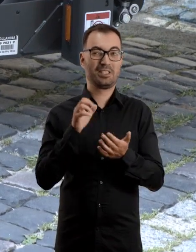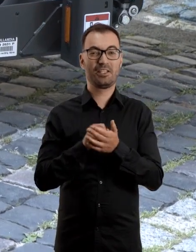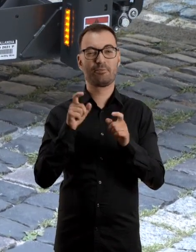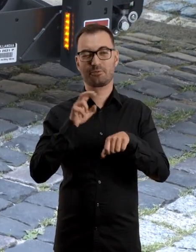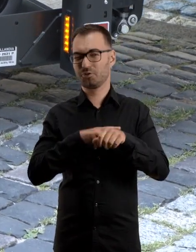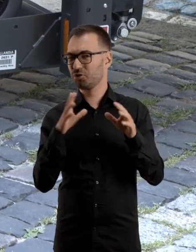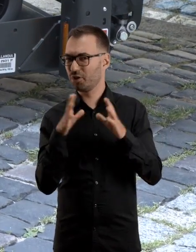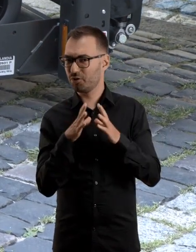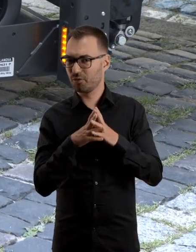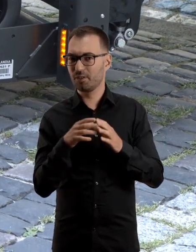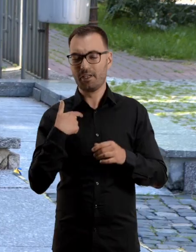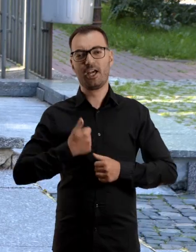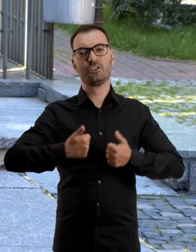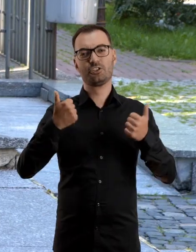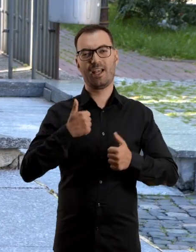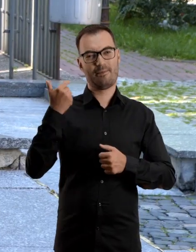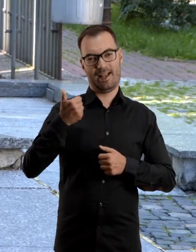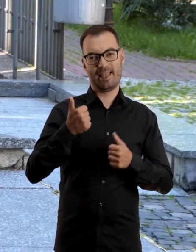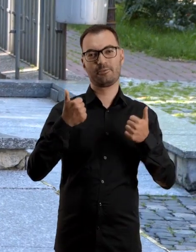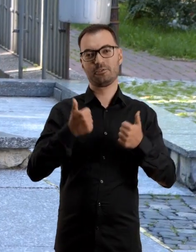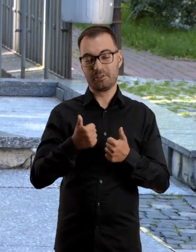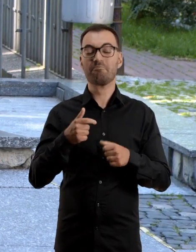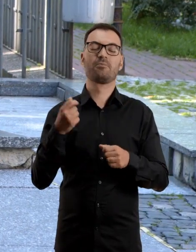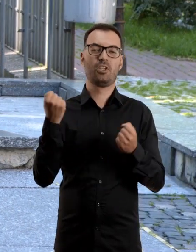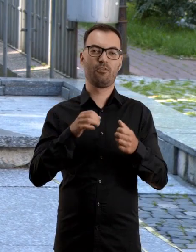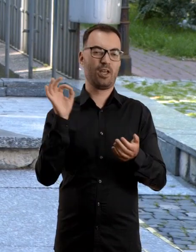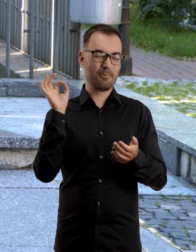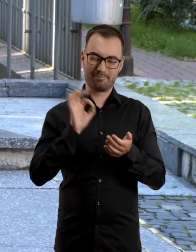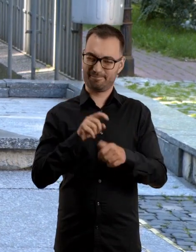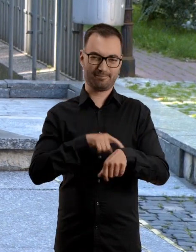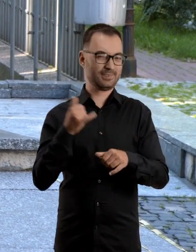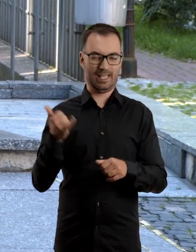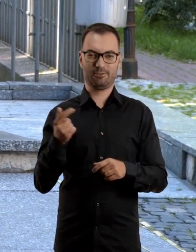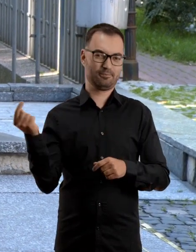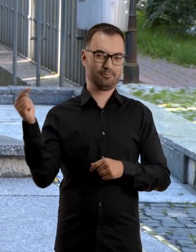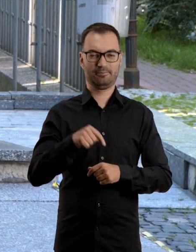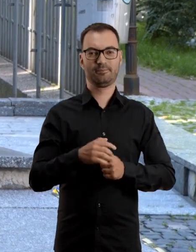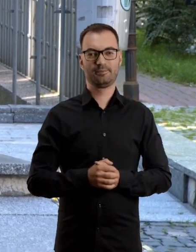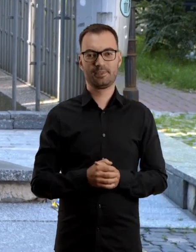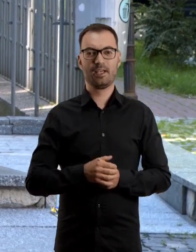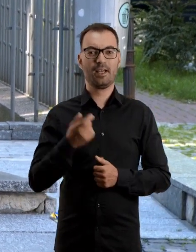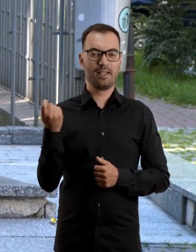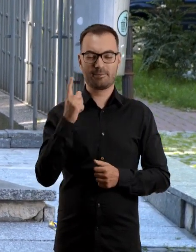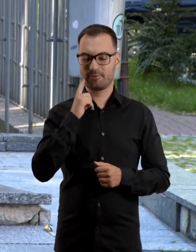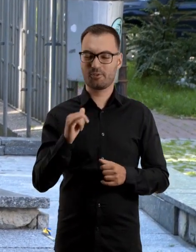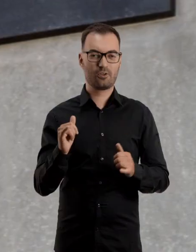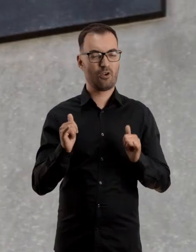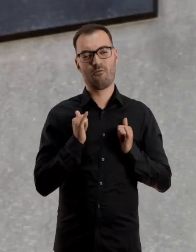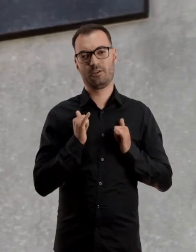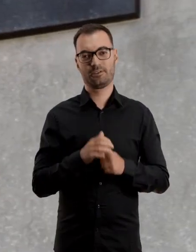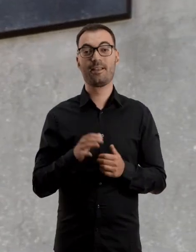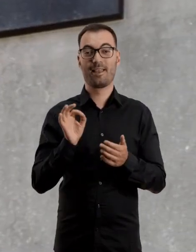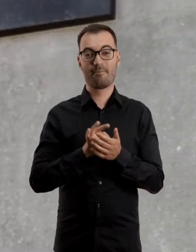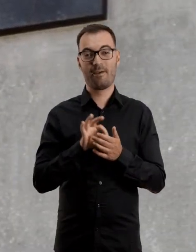10:00, wychodzę przed akademię, kierowca jest zawsze na czas, punktualny. Jazda jest zawsze bardzo komfortowa. Na